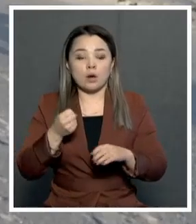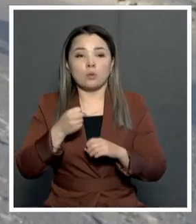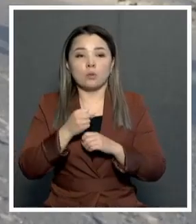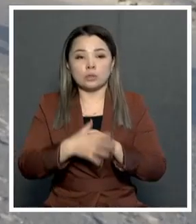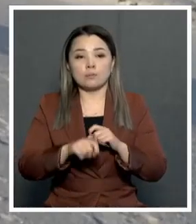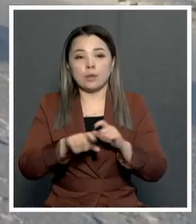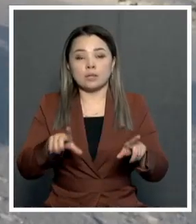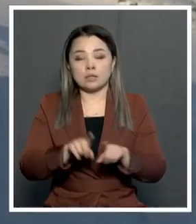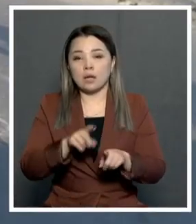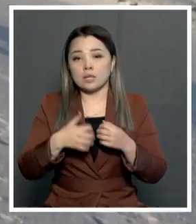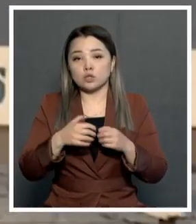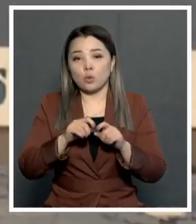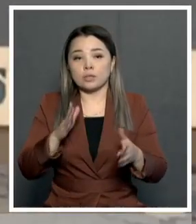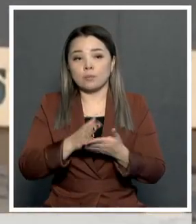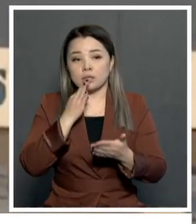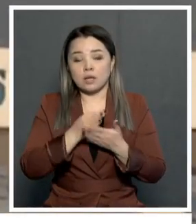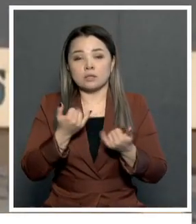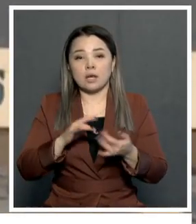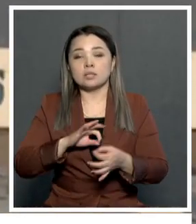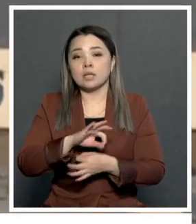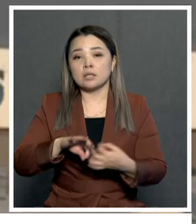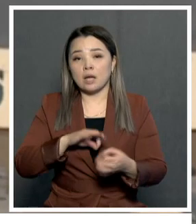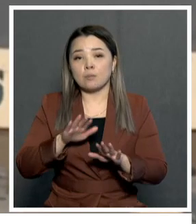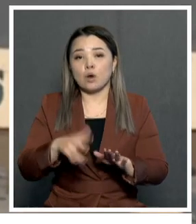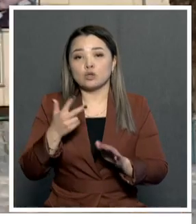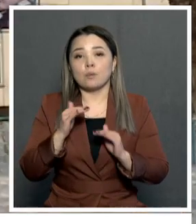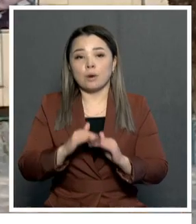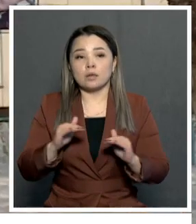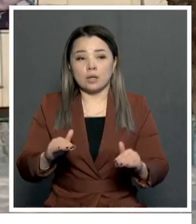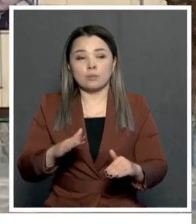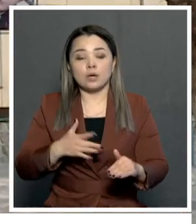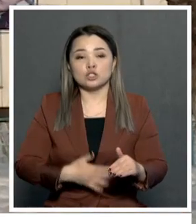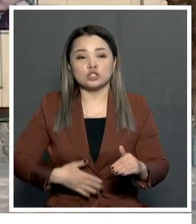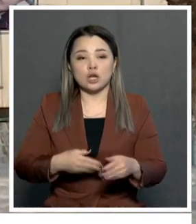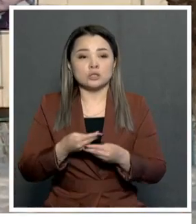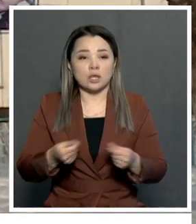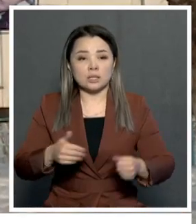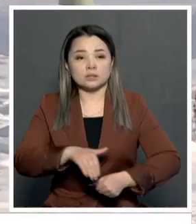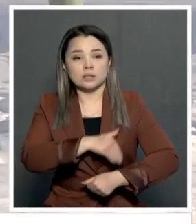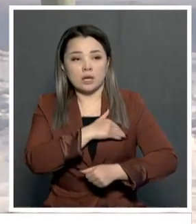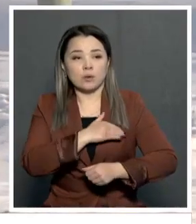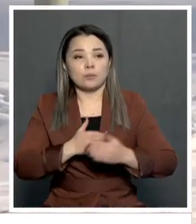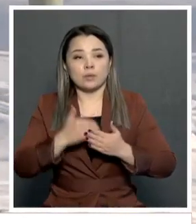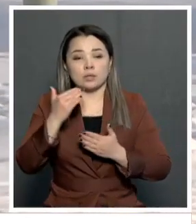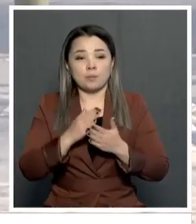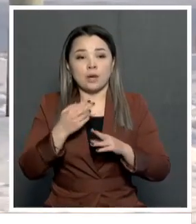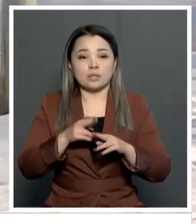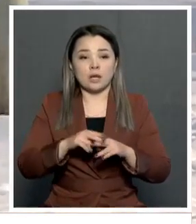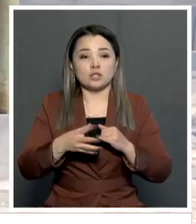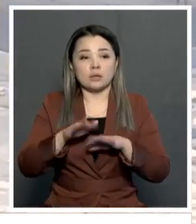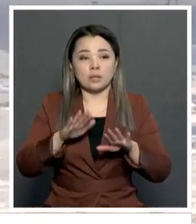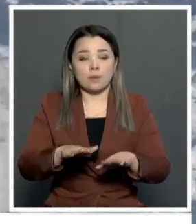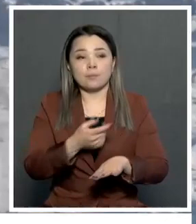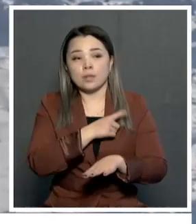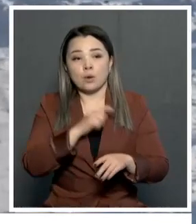мектепте оқиды. Бастапқыда сол елді мекендегі интернатта тұратын 3 баланың іші өтіп дене қызуы көтерілген. Алдымен жергілікті дәрігер көріп,